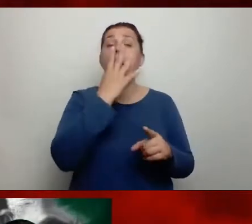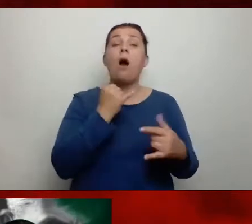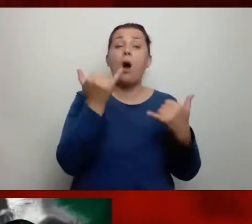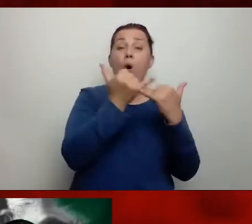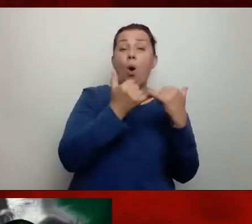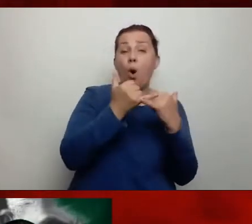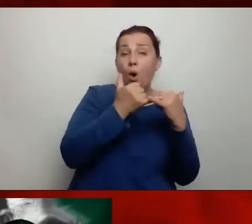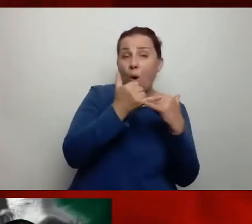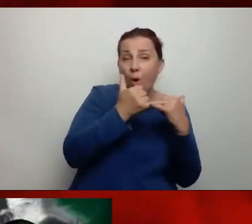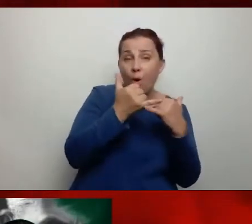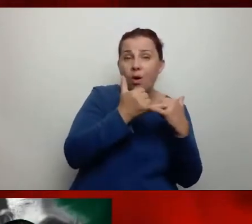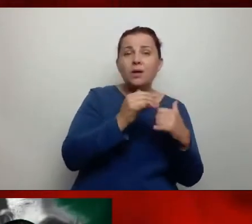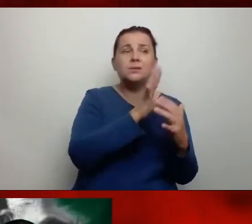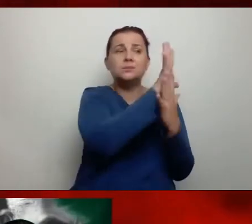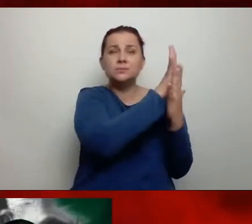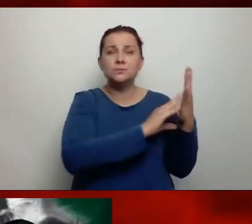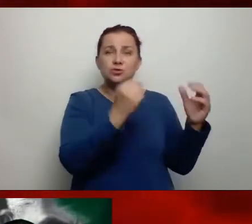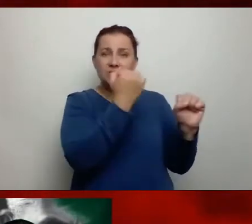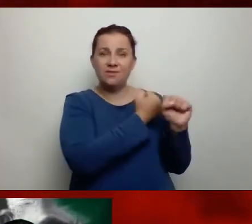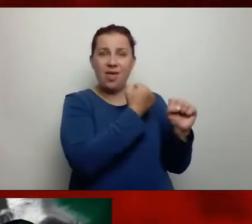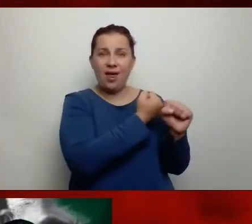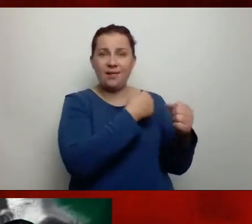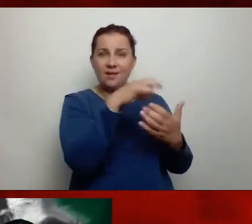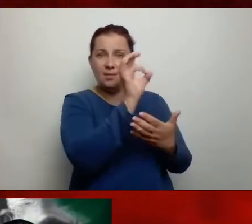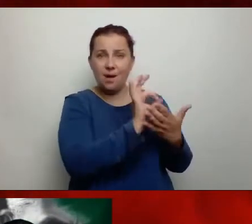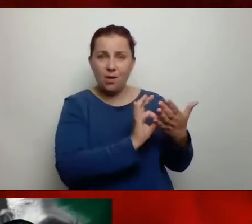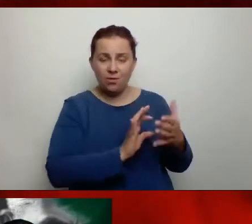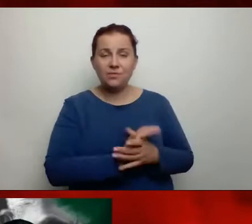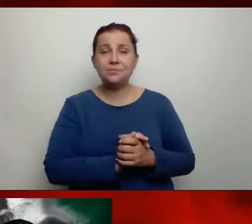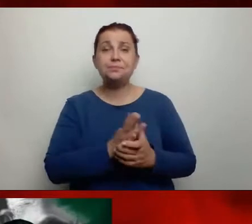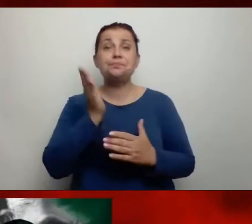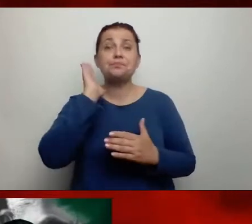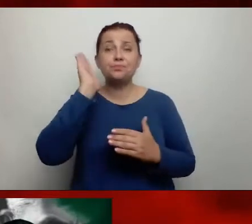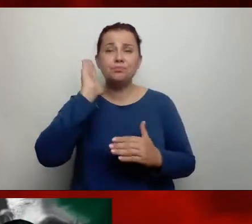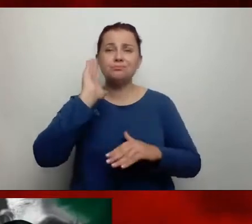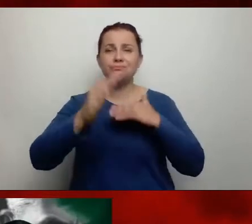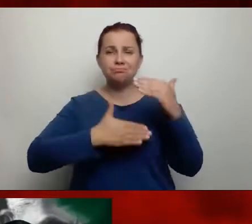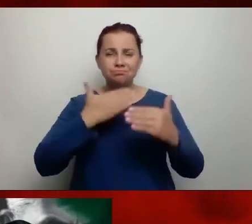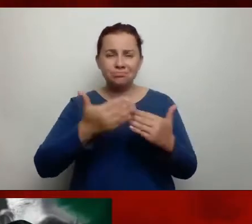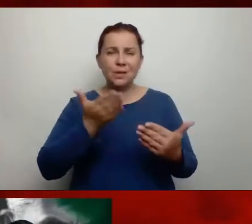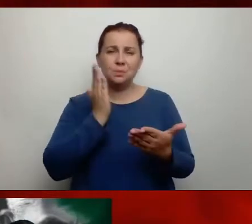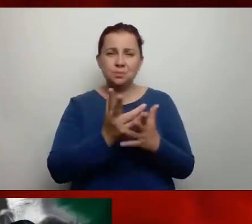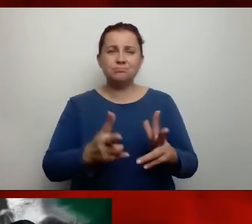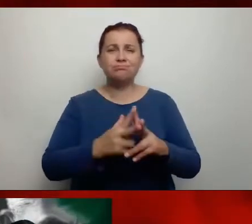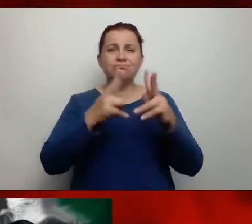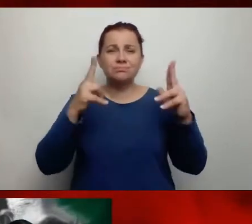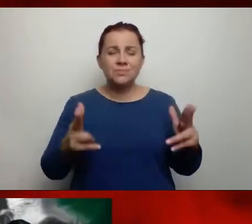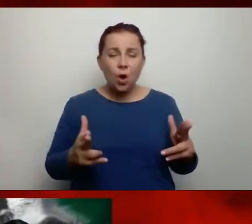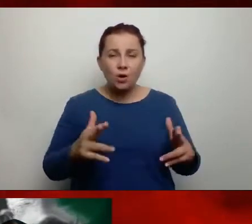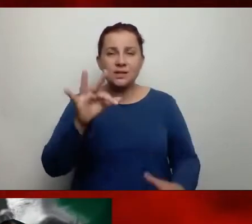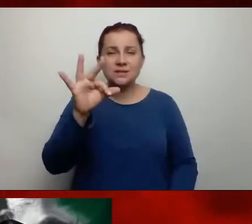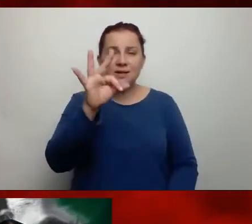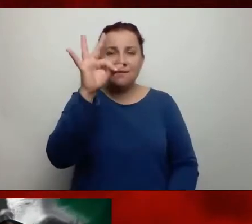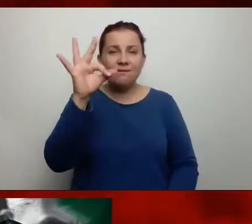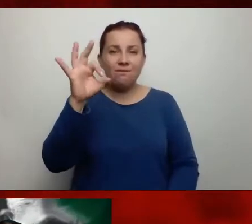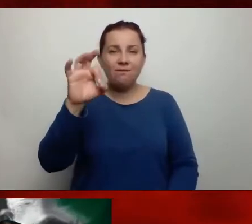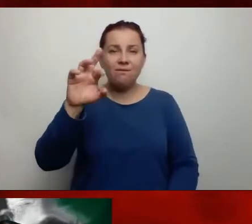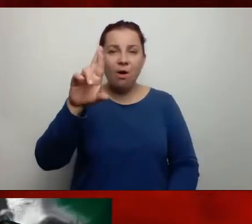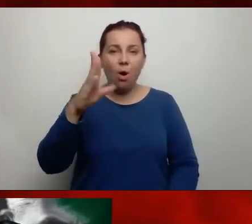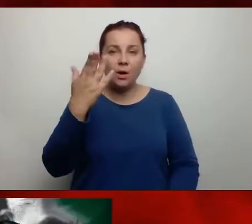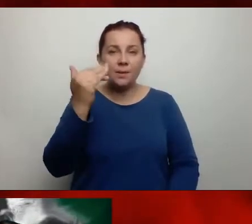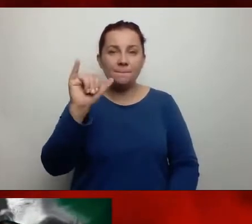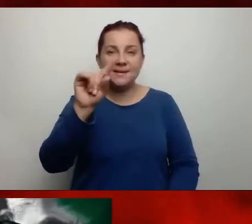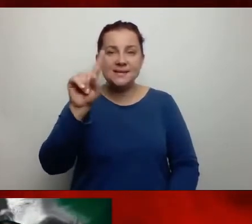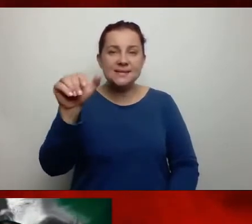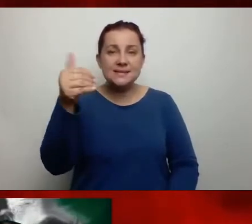naśladowały te węglowe kompozycje. Dopiero później, kiedy zaczął się okres formizmu, on zaczął też malować